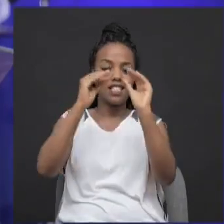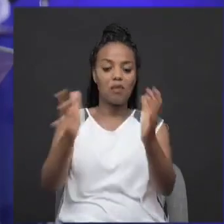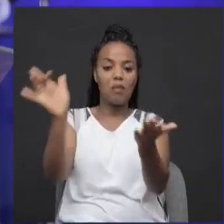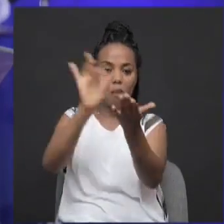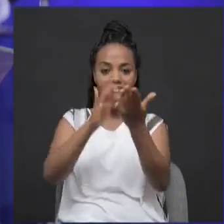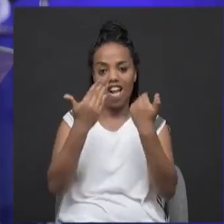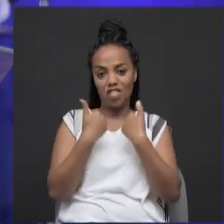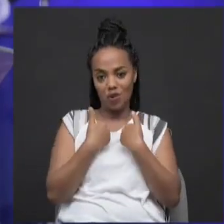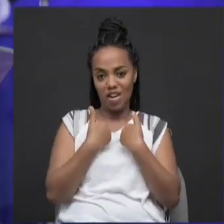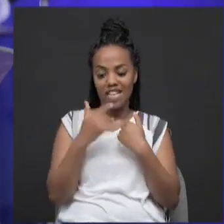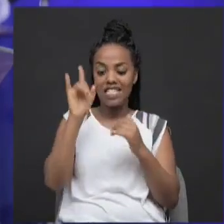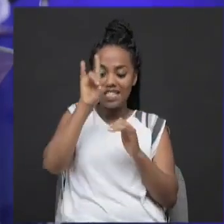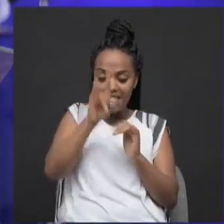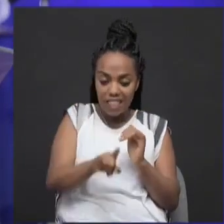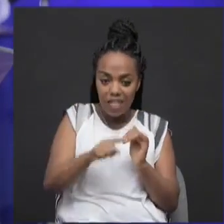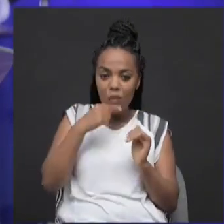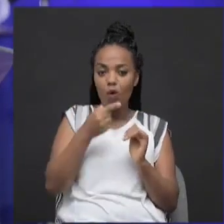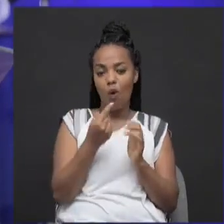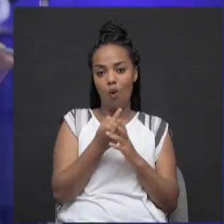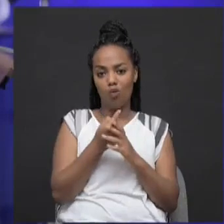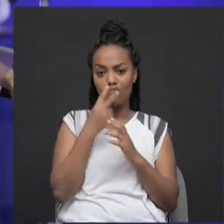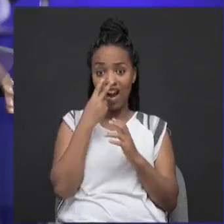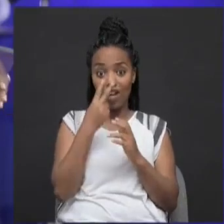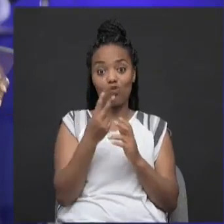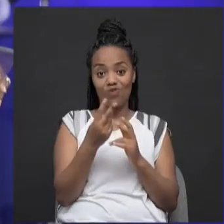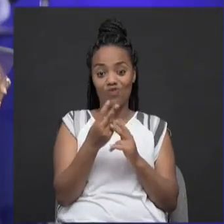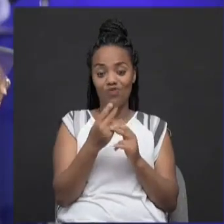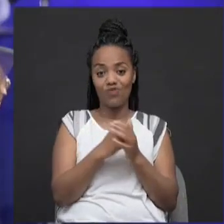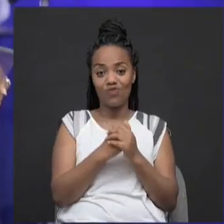በመካከላቸው ነበረ፣ ዝቅ ብሎ። ተመልከቱ ወገኖቼ ሆይ